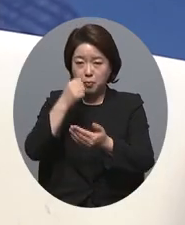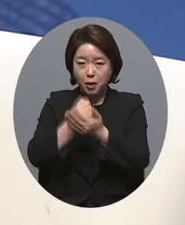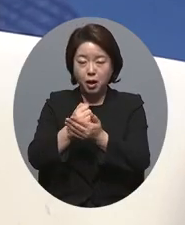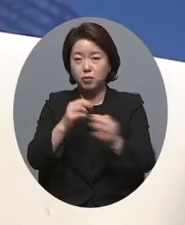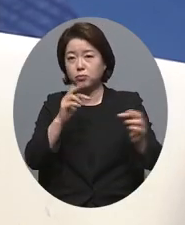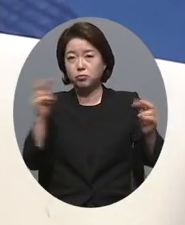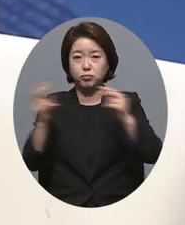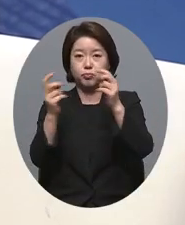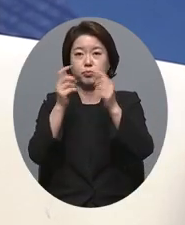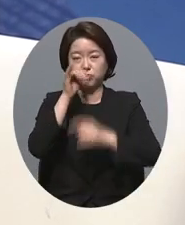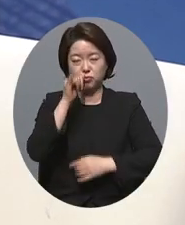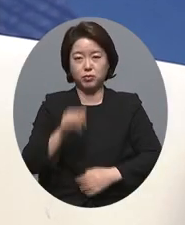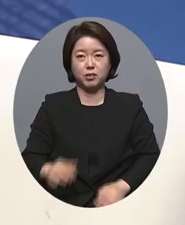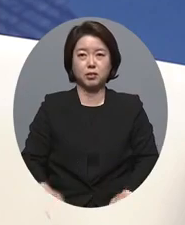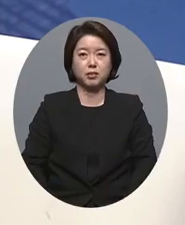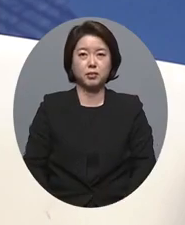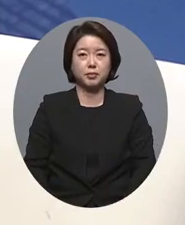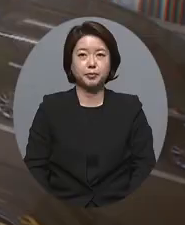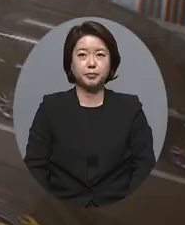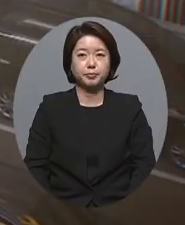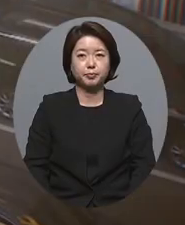보시죠.